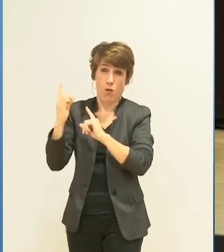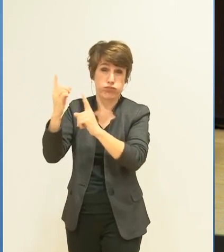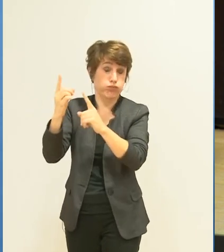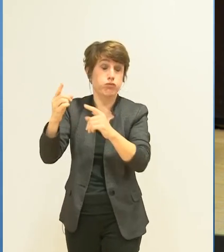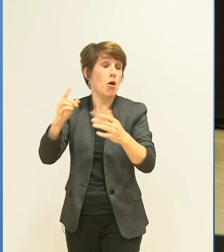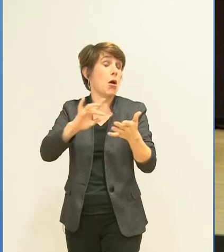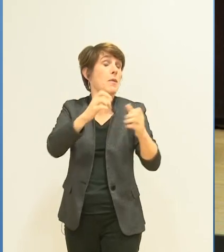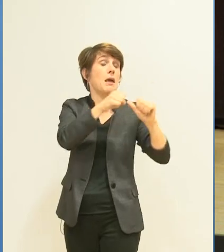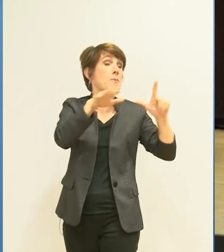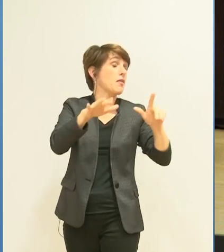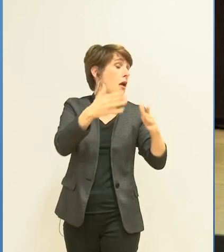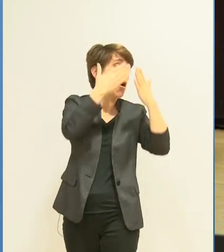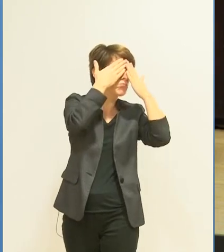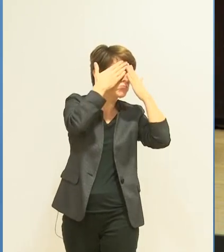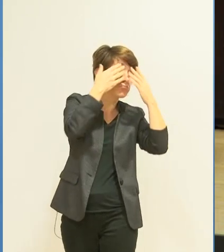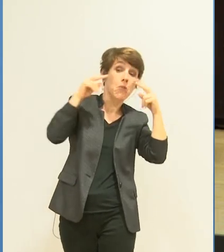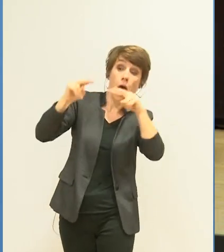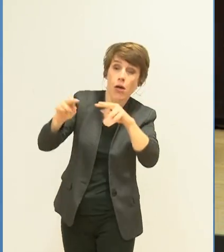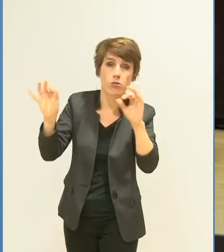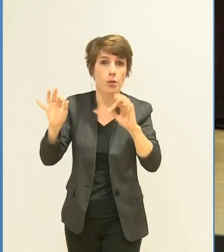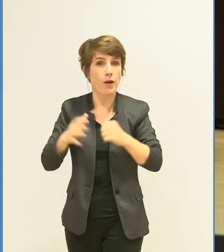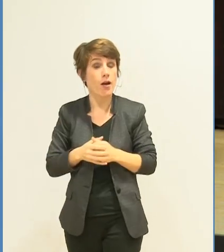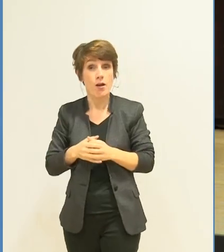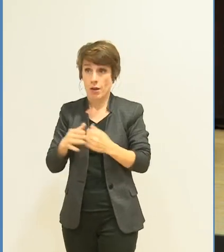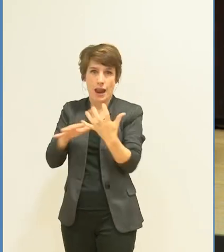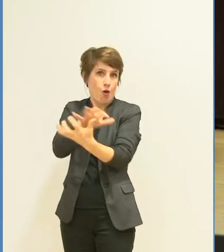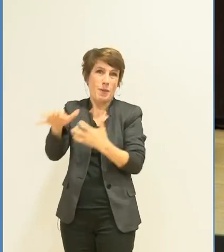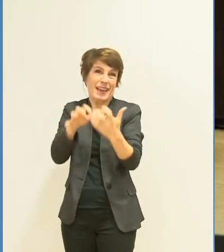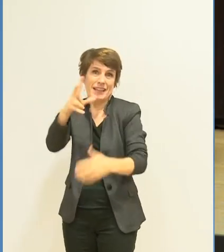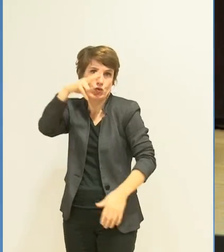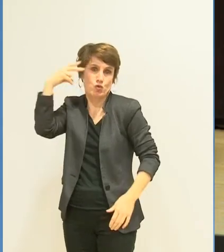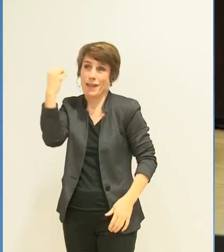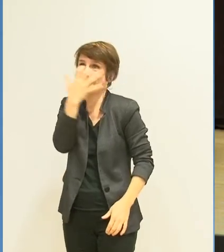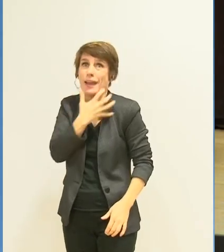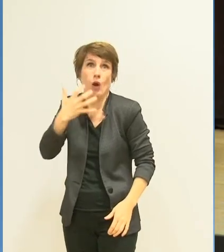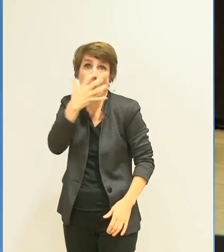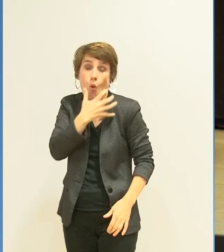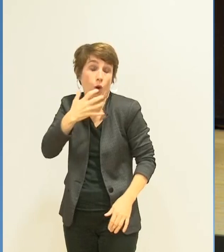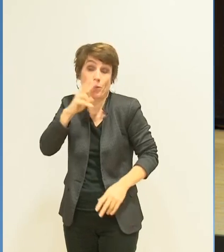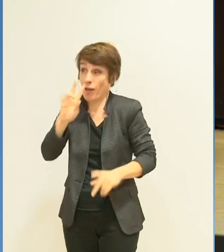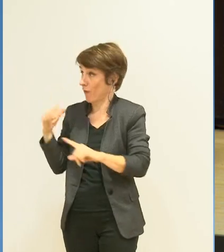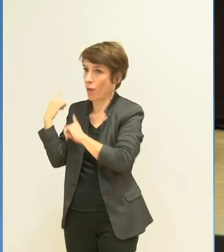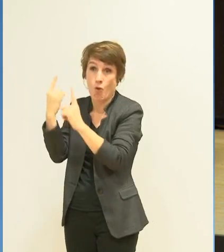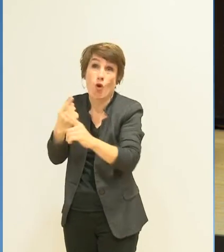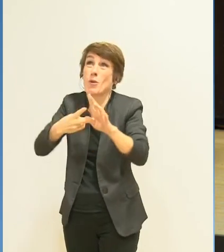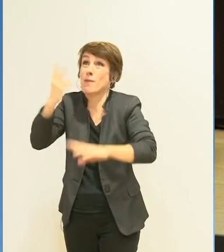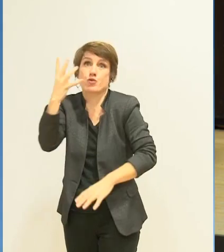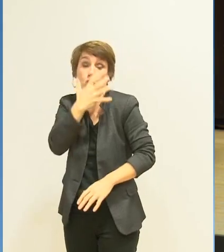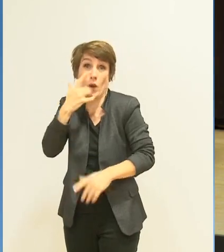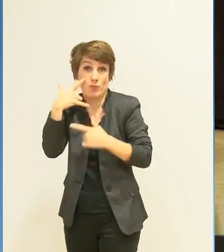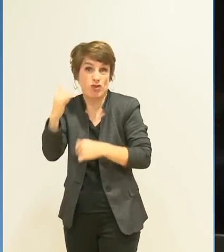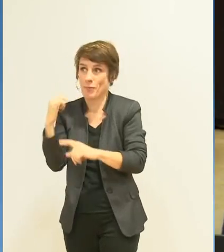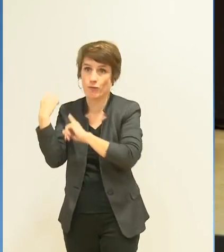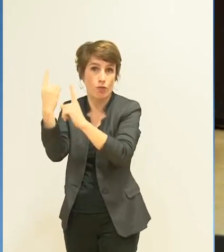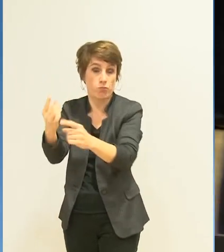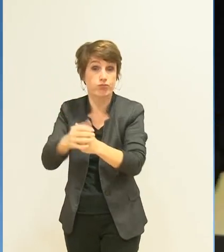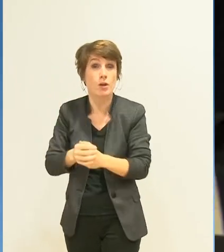et des médias elle se traduit par une crise humanitaire sans précédent la plus horrible jamais vu d'après le secrétaire général de l'onu une épidémie